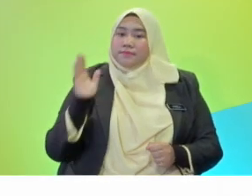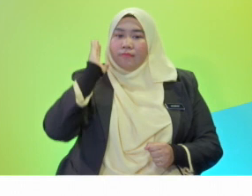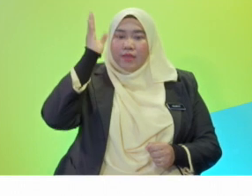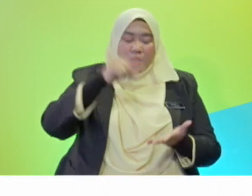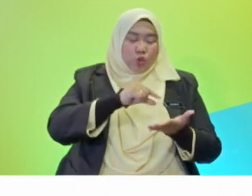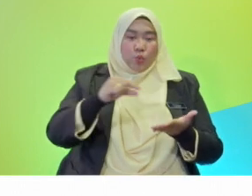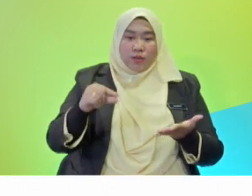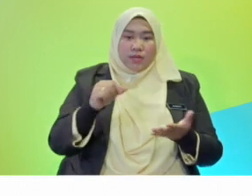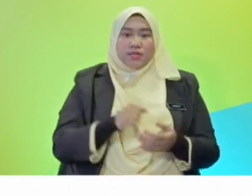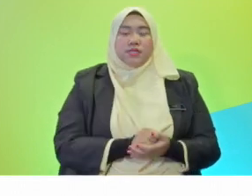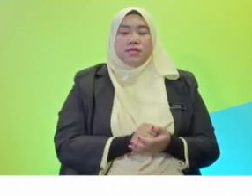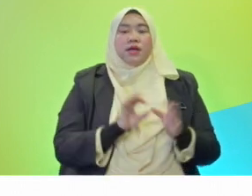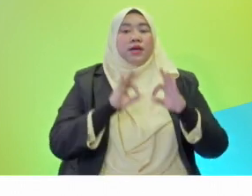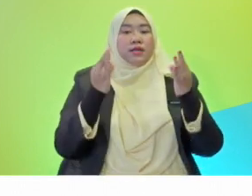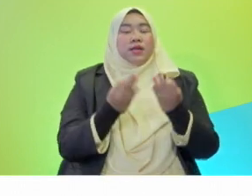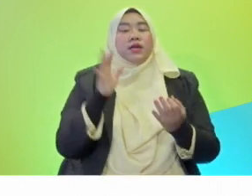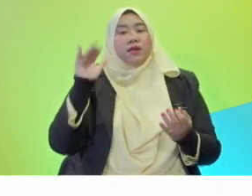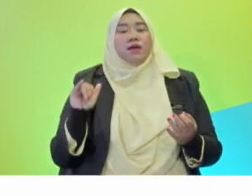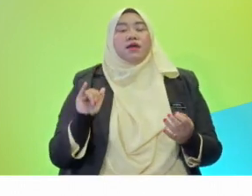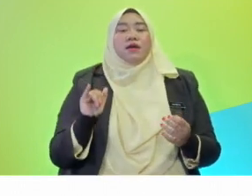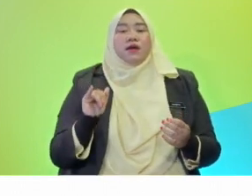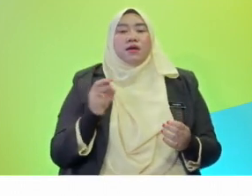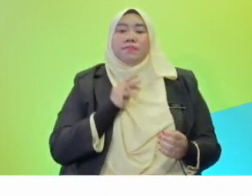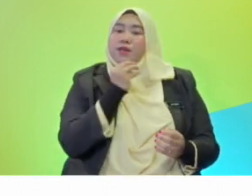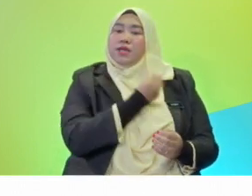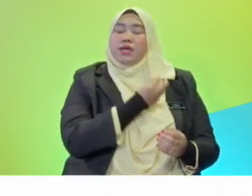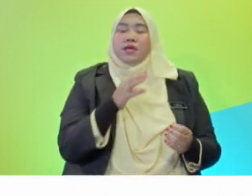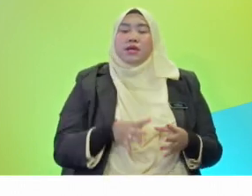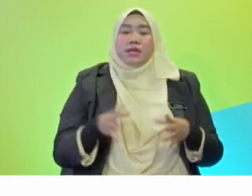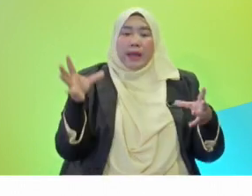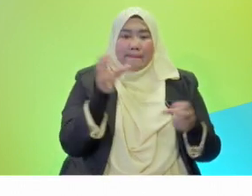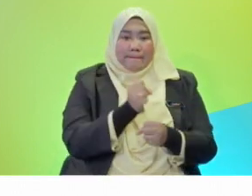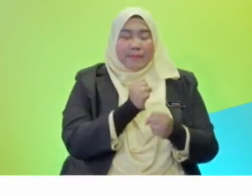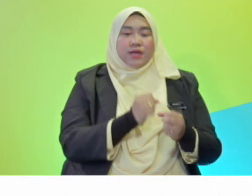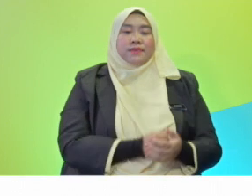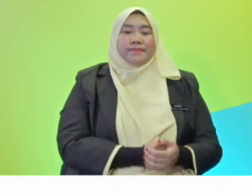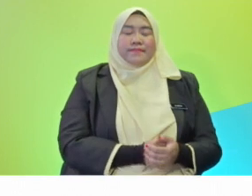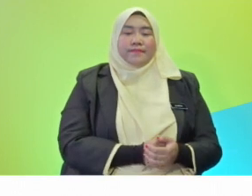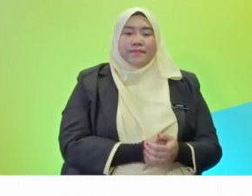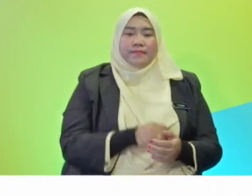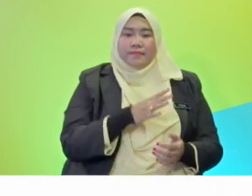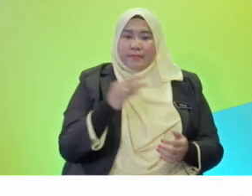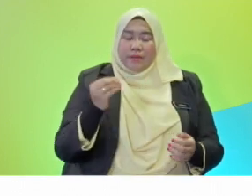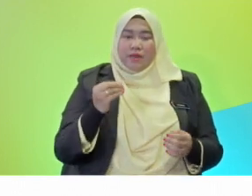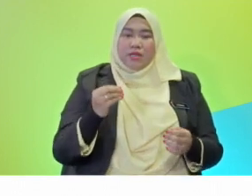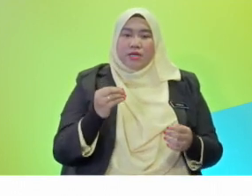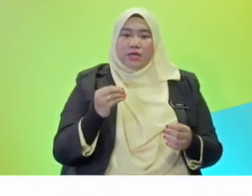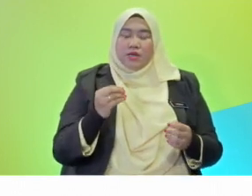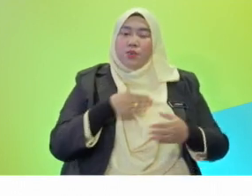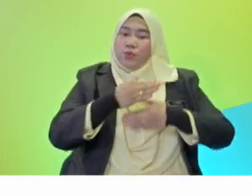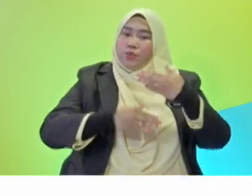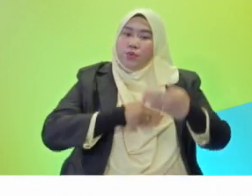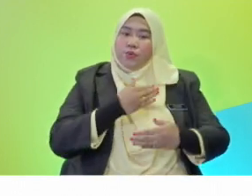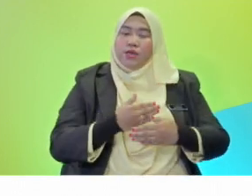mereka nilai yang mereka dapat dalam perbincangan hasil perbincangan dan mereka akan gulungkan dan akan